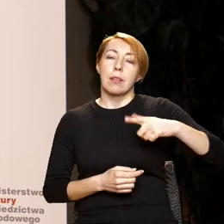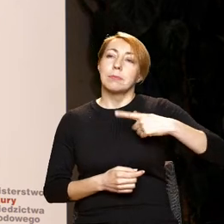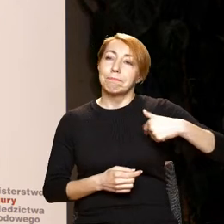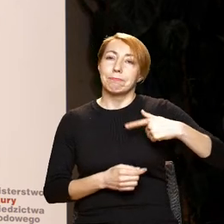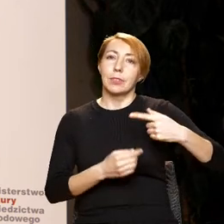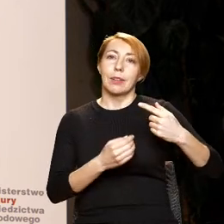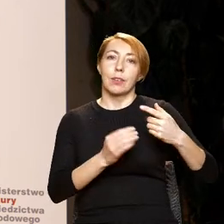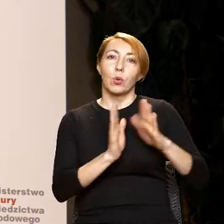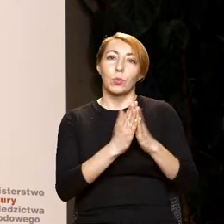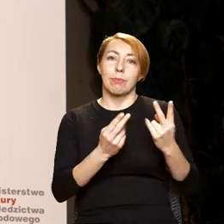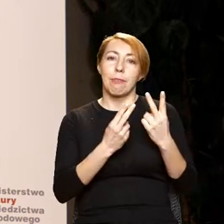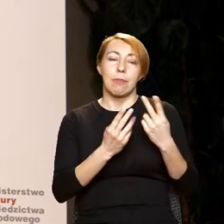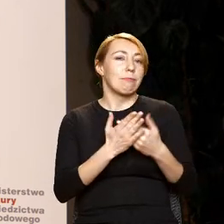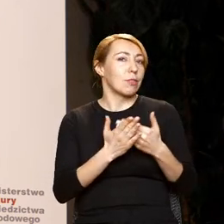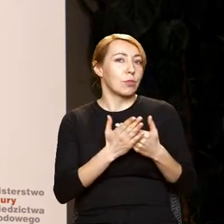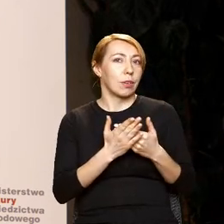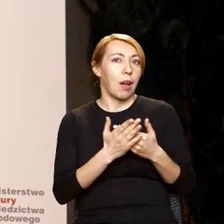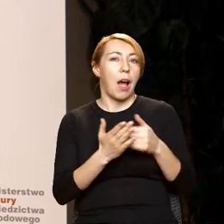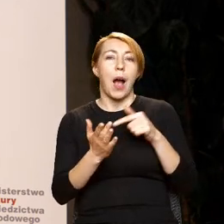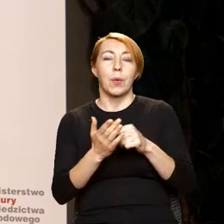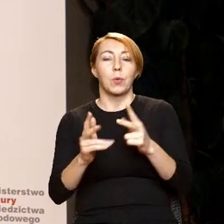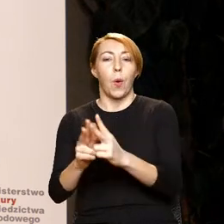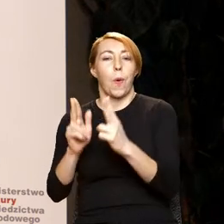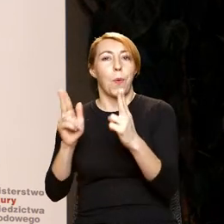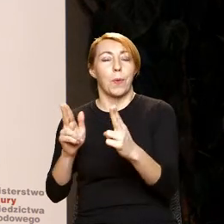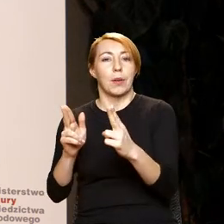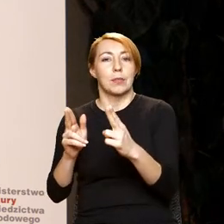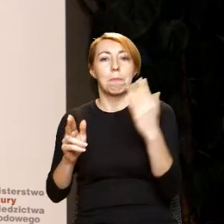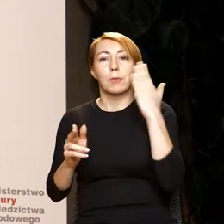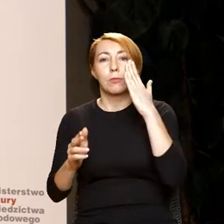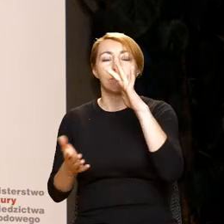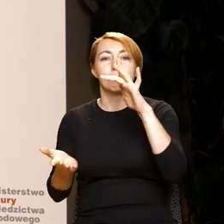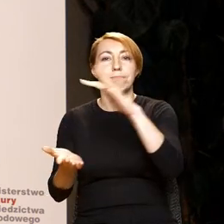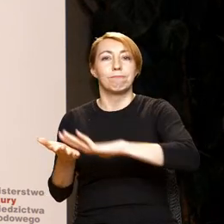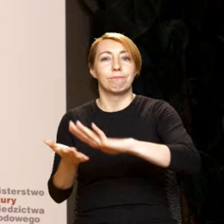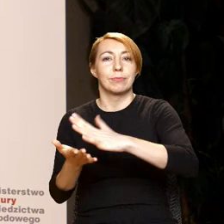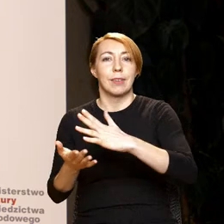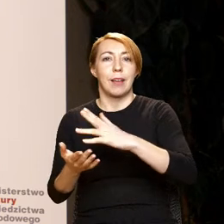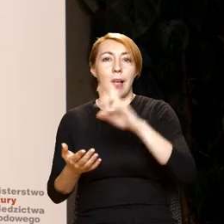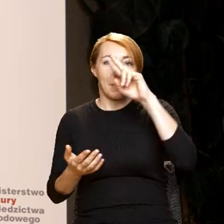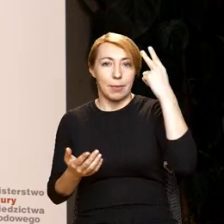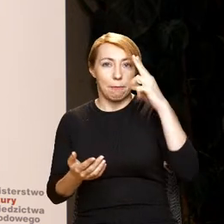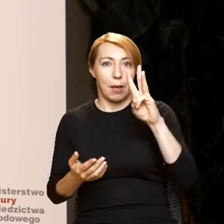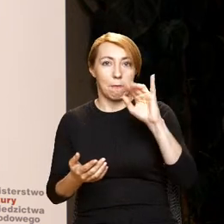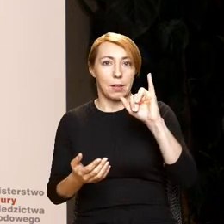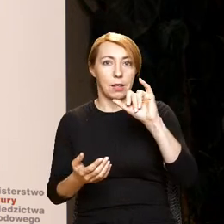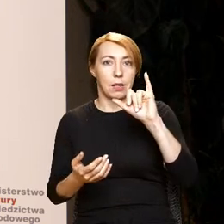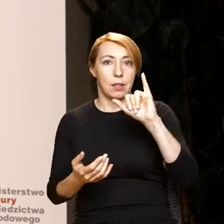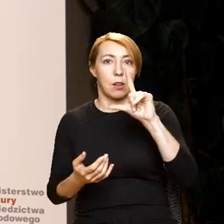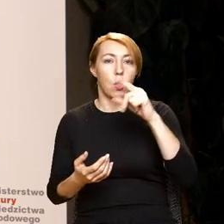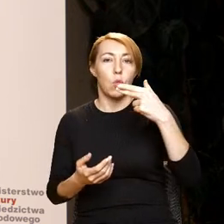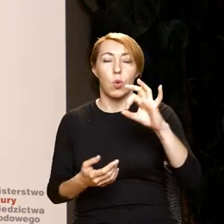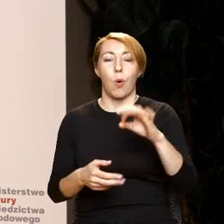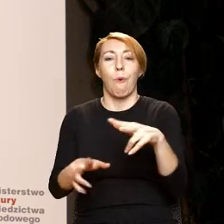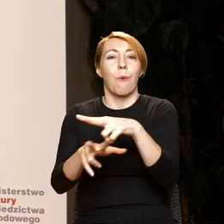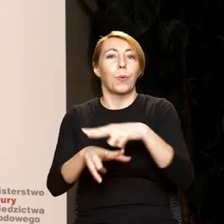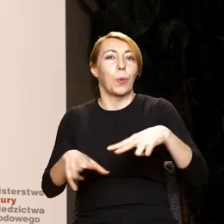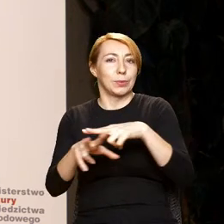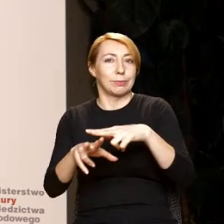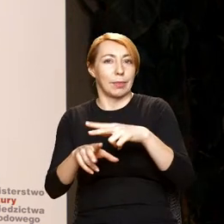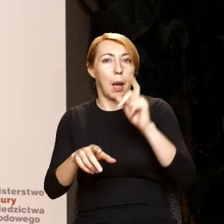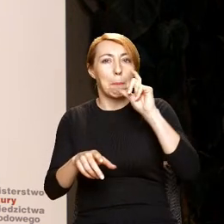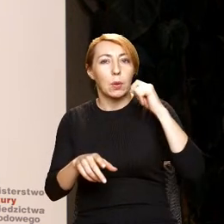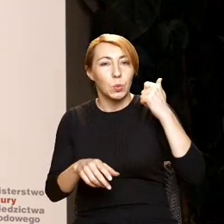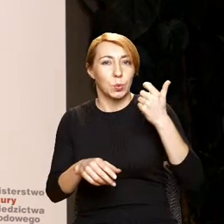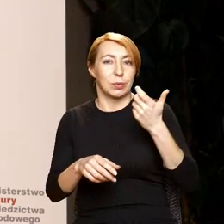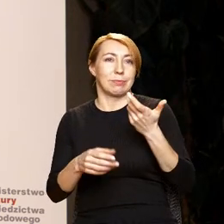ważna, dlatego że jest to czas wileński Bronisława Piłsudskiego. To jest czas wileński rodziny Piłsudskich,